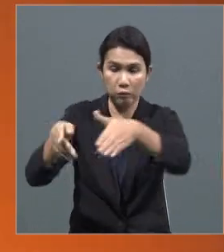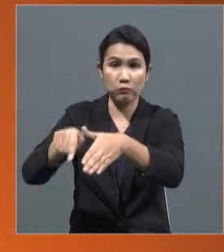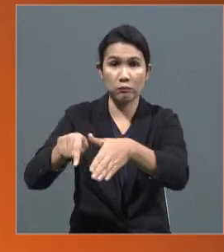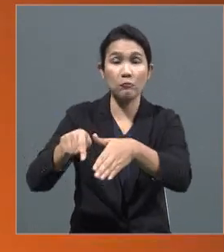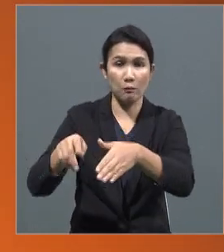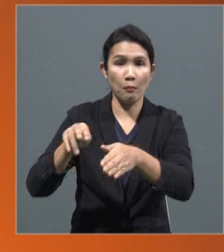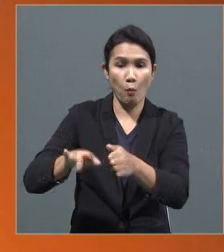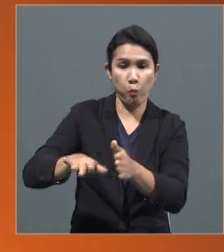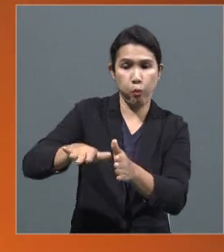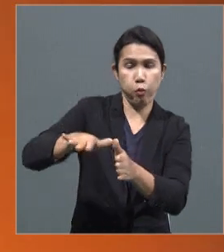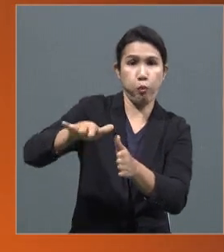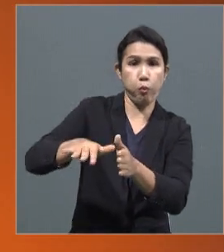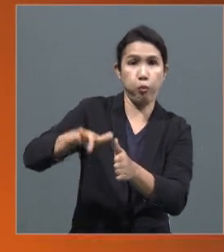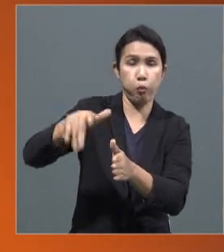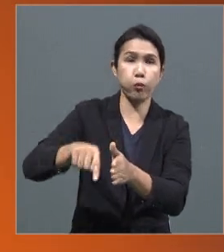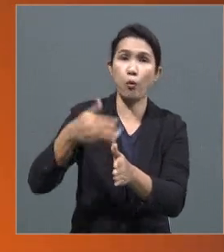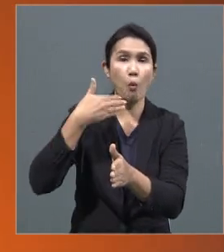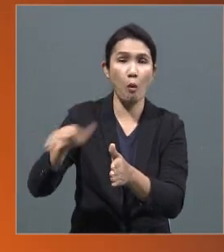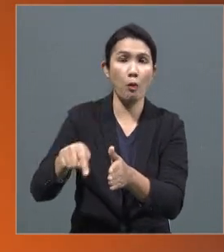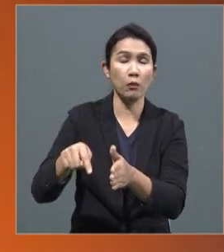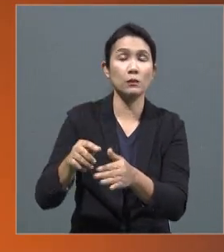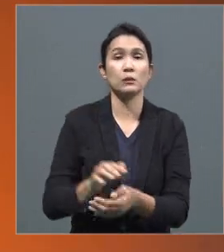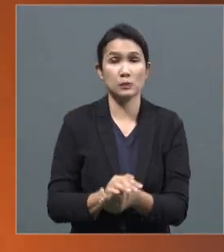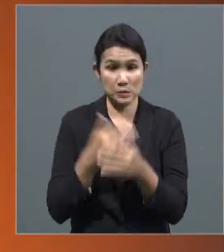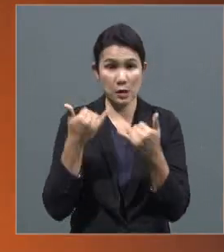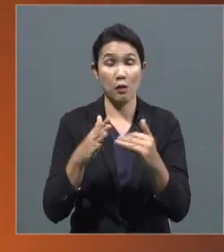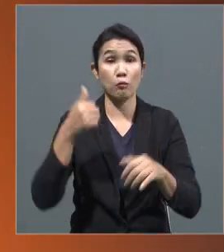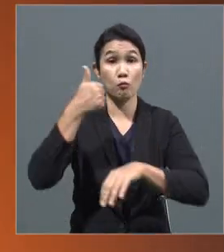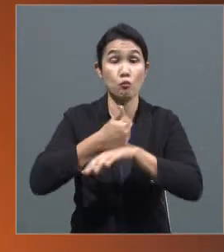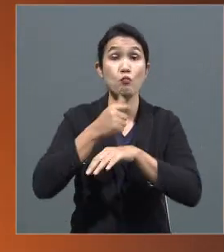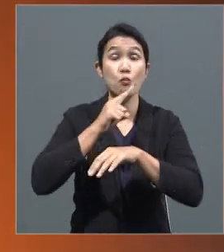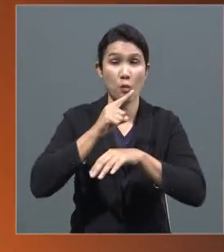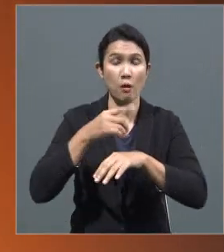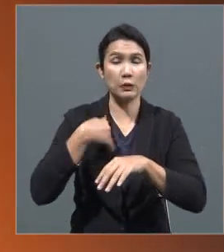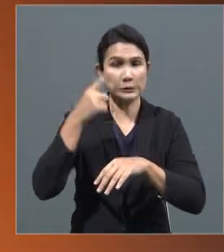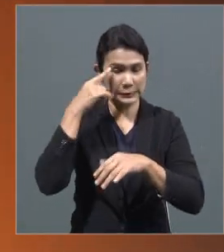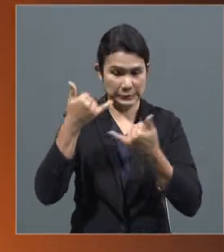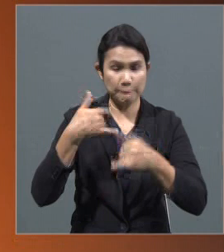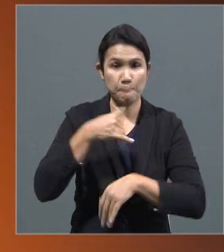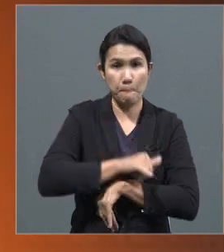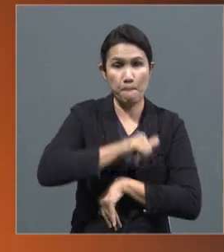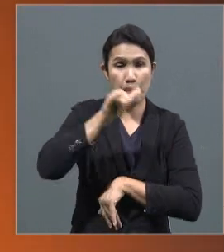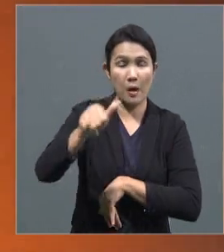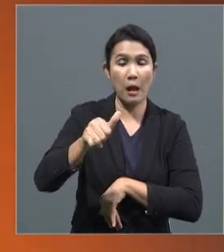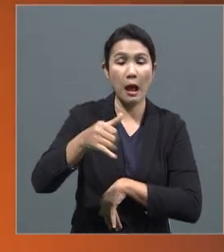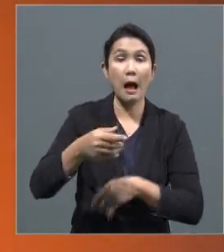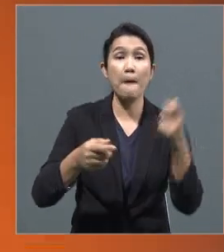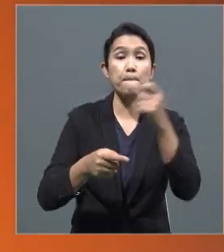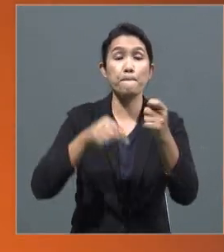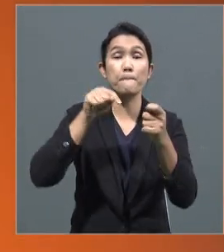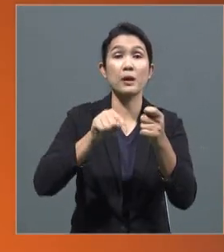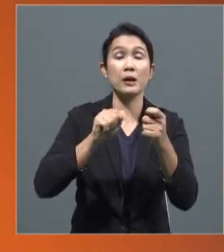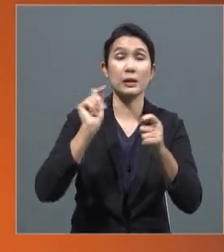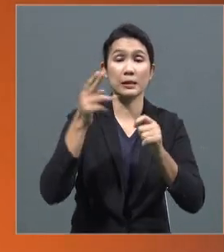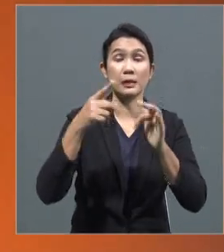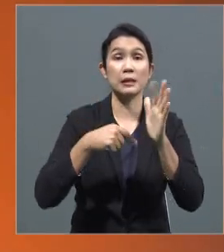าเนี่ยเพิ่มสูงขึ้นอย่างต่อเนื่องแล้วก็มีรายงานบอกว่าท่านผู้ว่าราชการจังหวัดน่านเนี่ยกำลังเดินทางไปที่อำเภอท่าวังผาที่บอกว่าเมื่อคืนนี้เป็นจุด